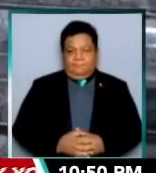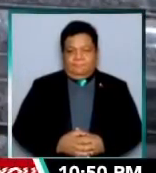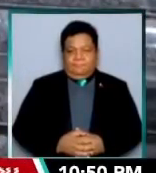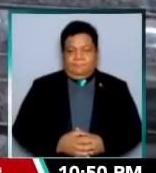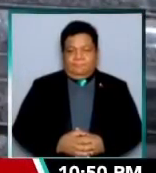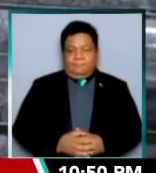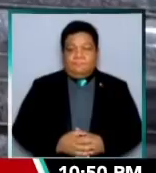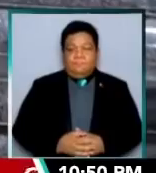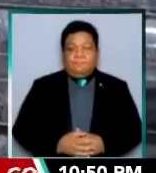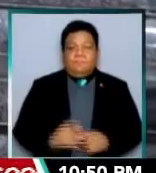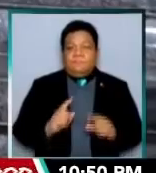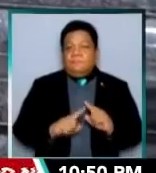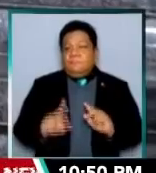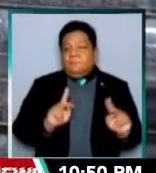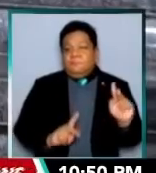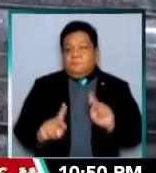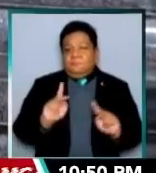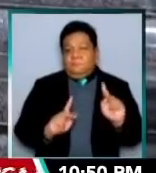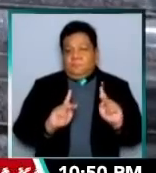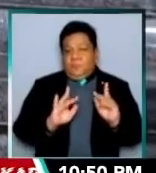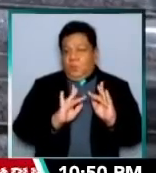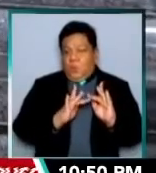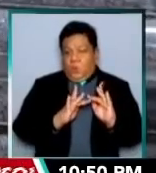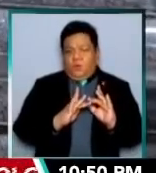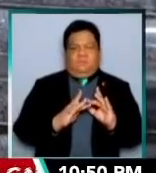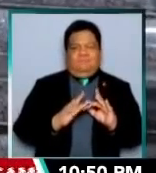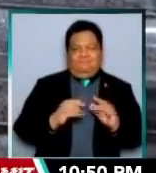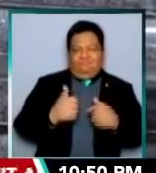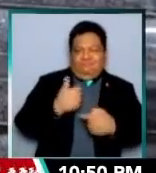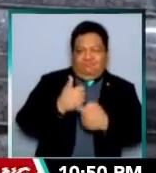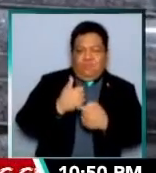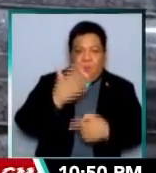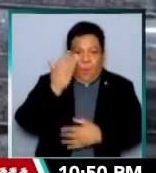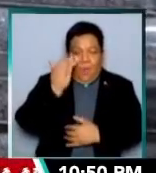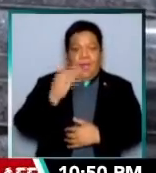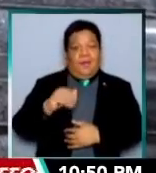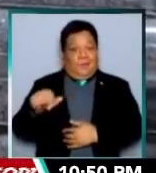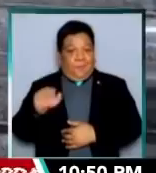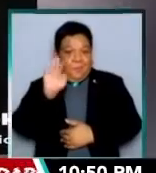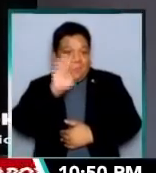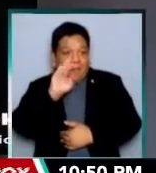Pinasuan ng netizens ang reaksyon ng isang batang lalaki matapos mabistong may boyfriend na ang kanyang ate.